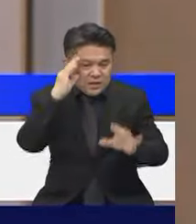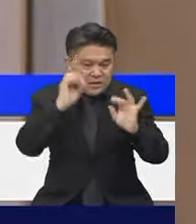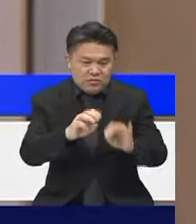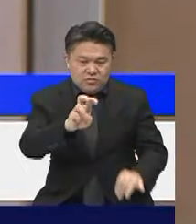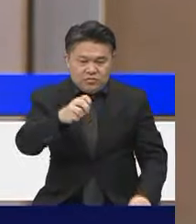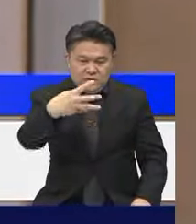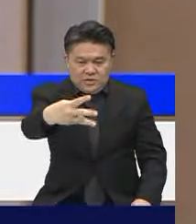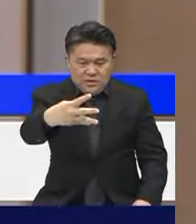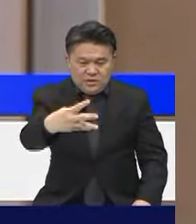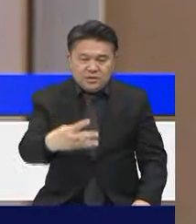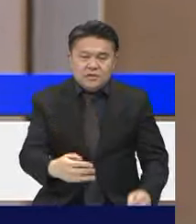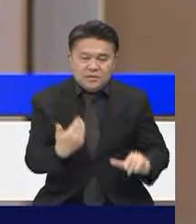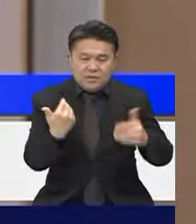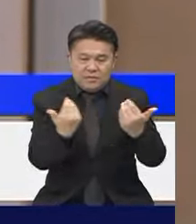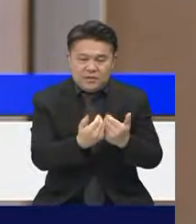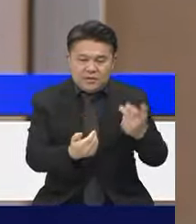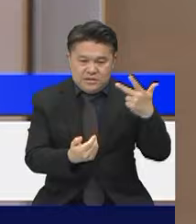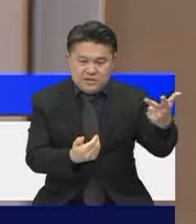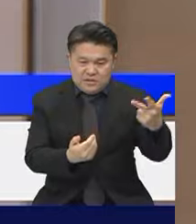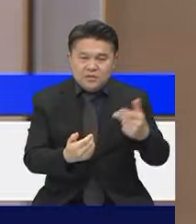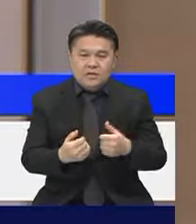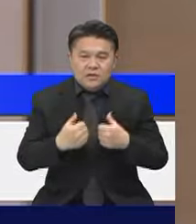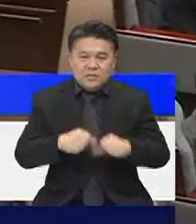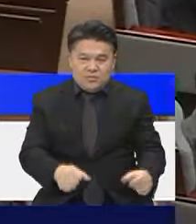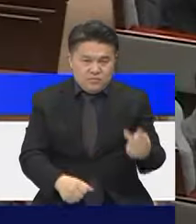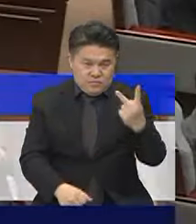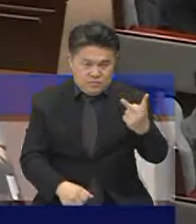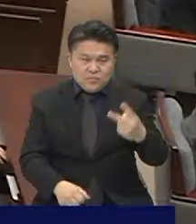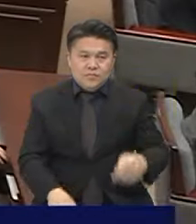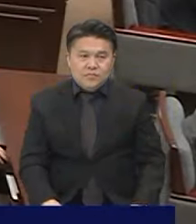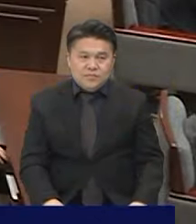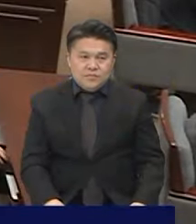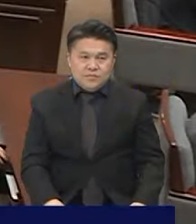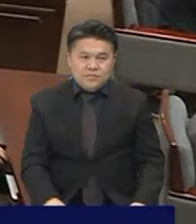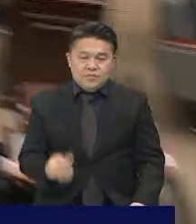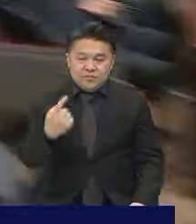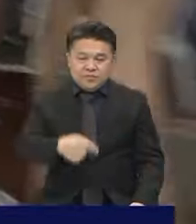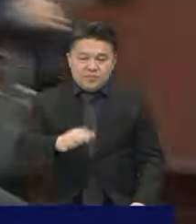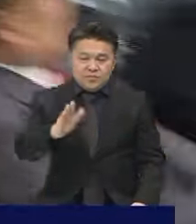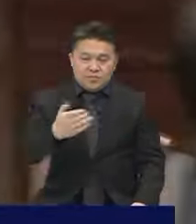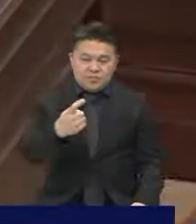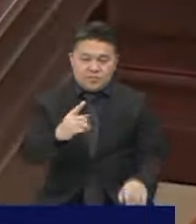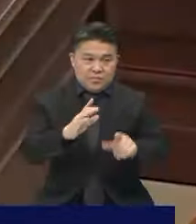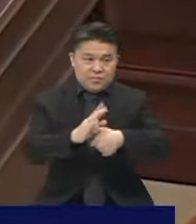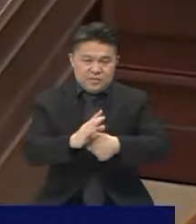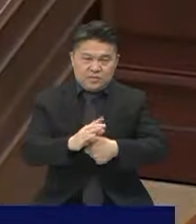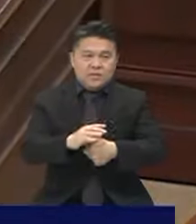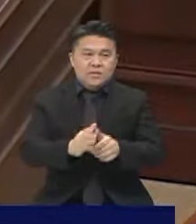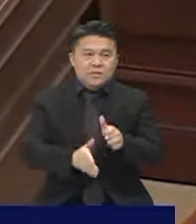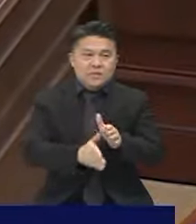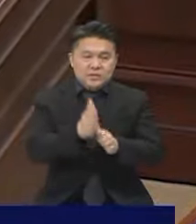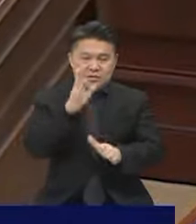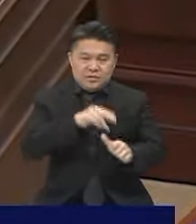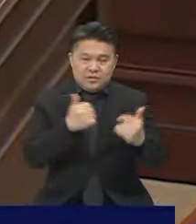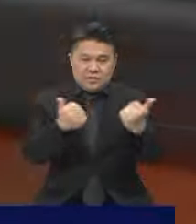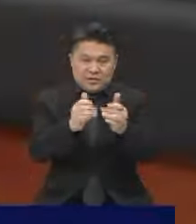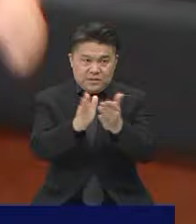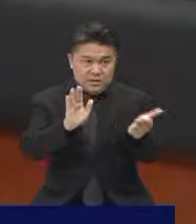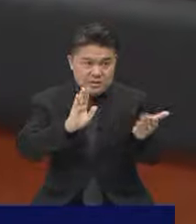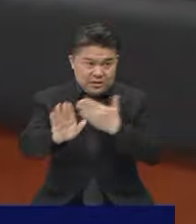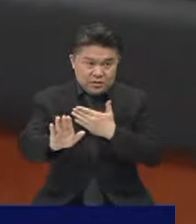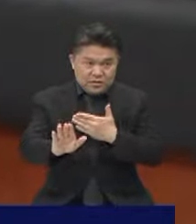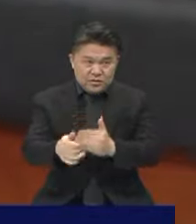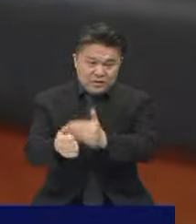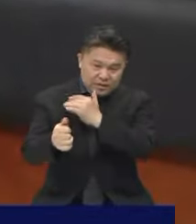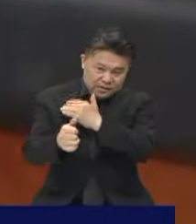찬성표를 던졌고 7명은 반대, 2명은 기권했습니다. 1991년 인천시의회 개원 이래 의장 불신임안이